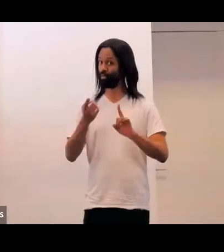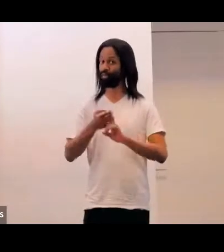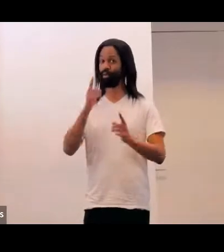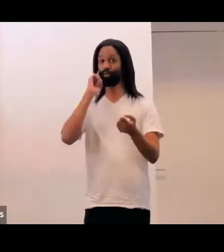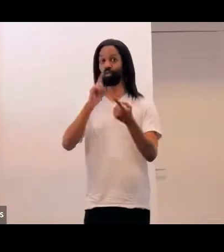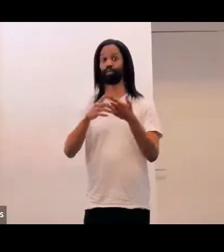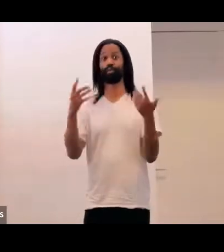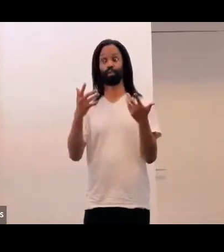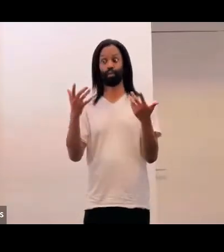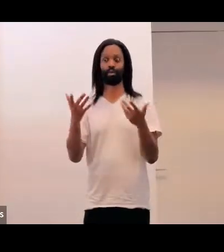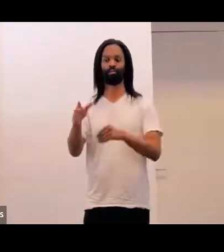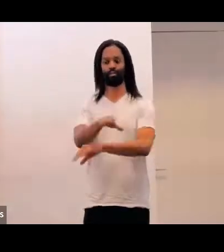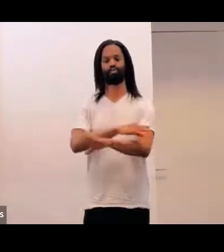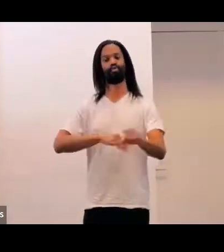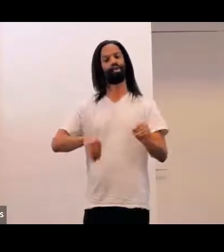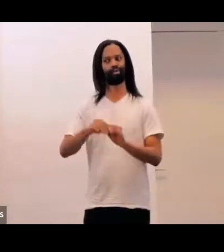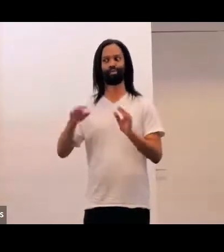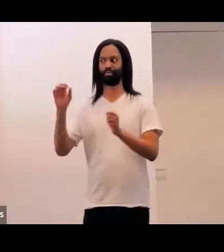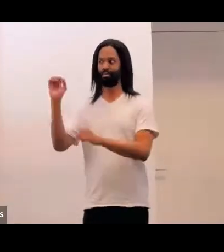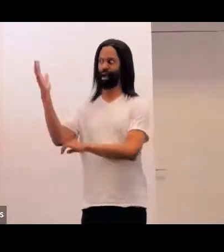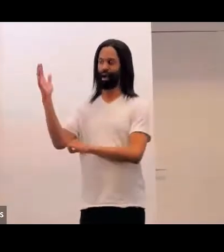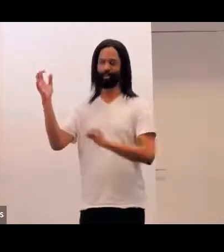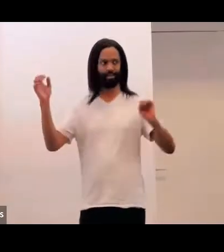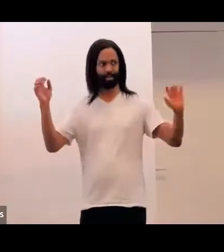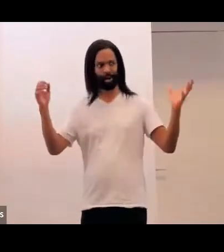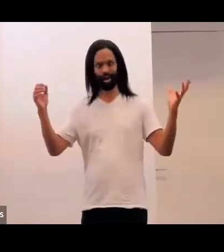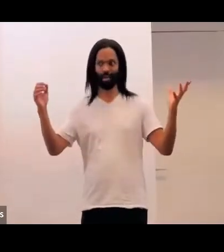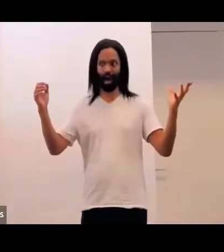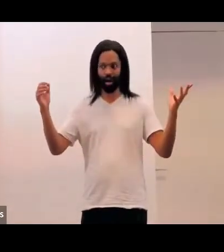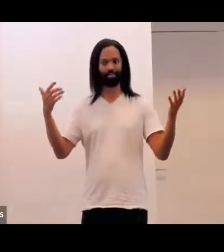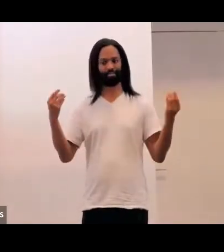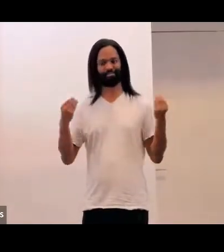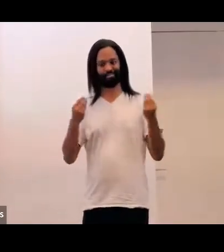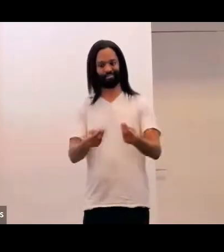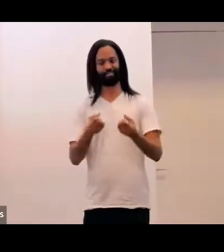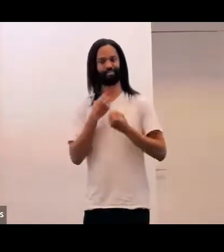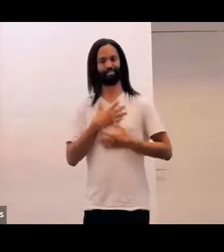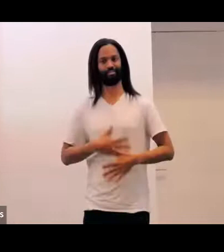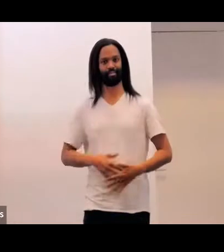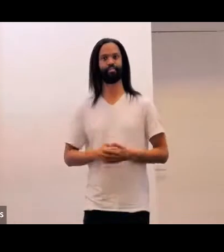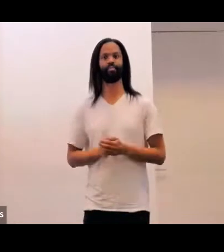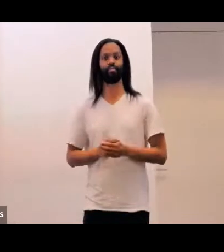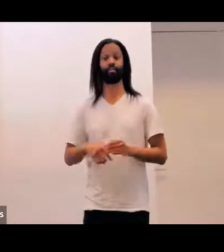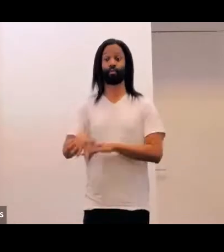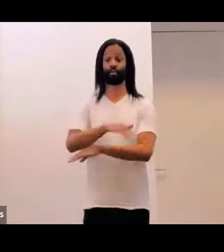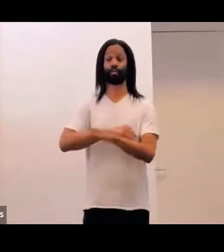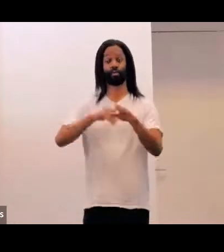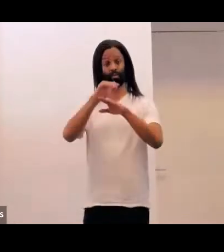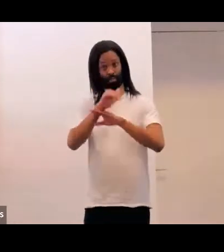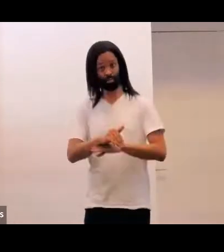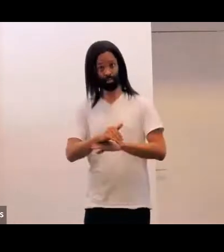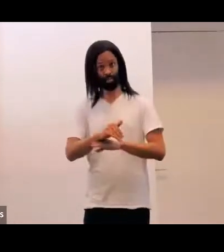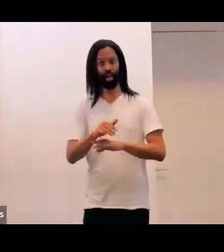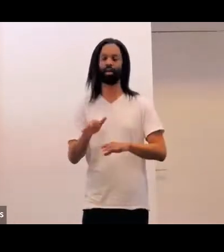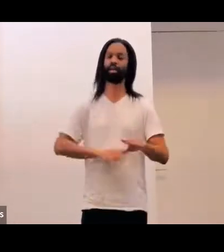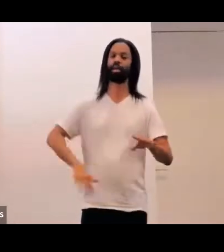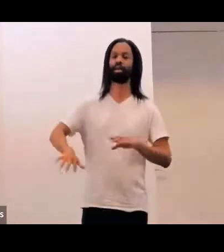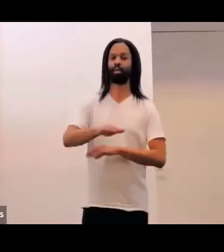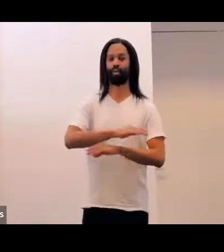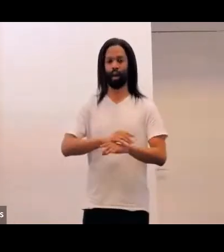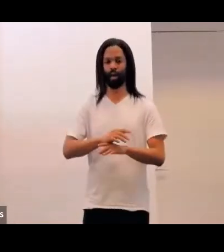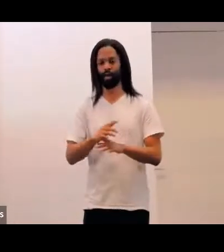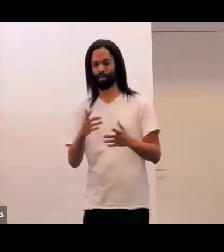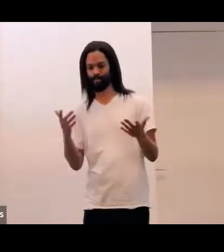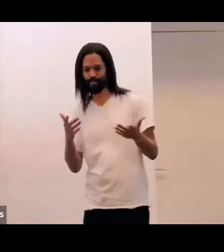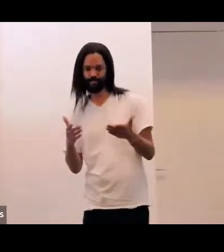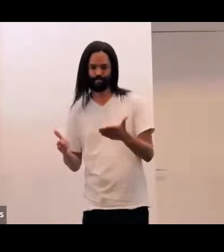des populations. La préservation de l'environnement, la résilience et la prospérité du territoire en résonance avec les